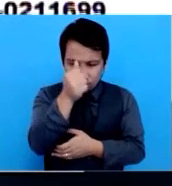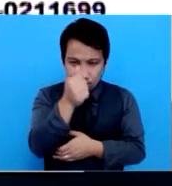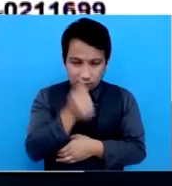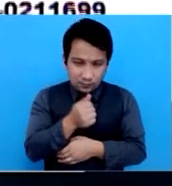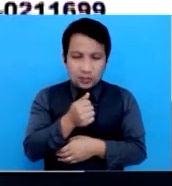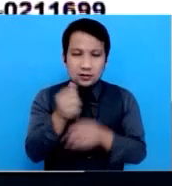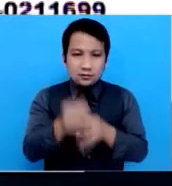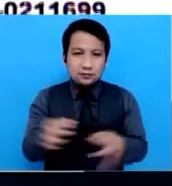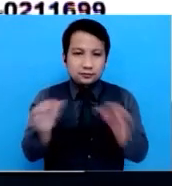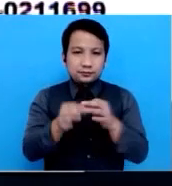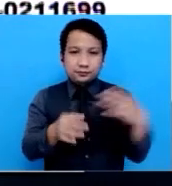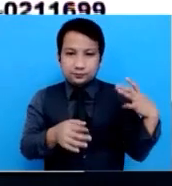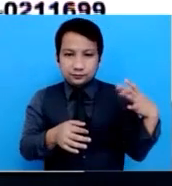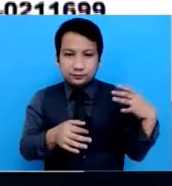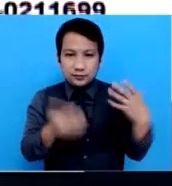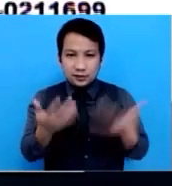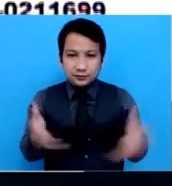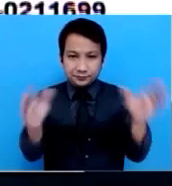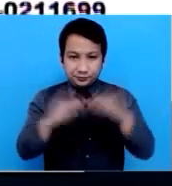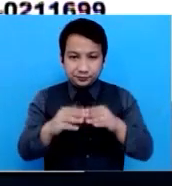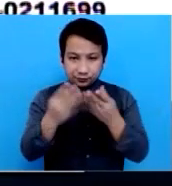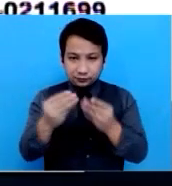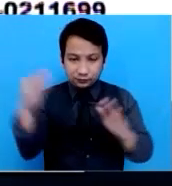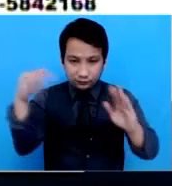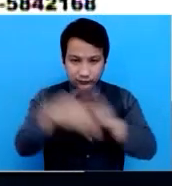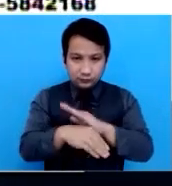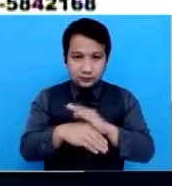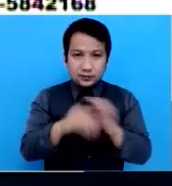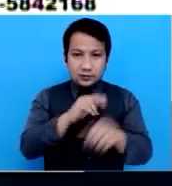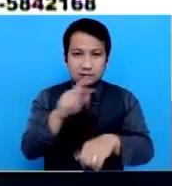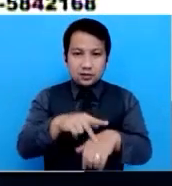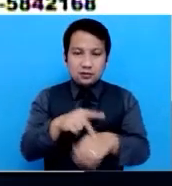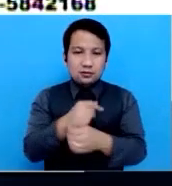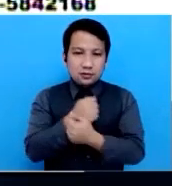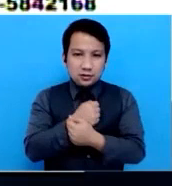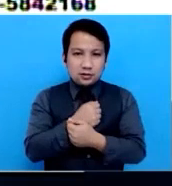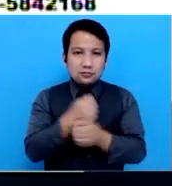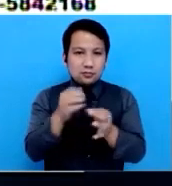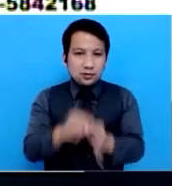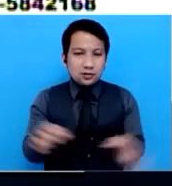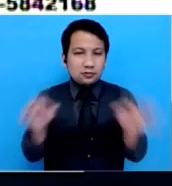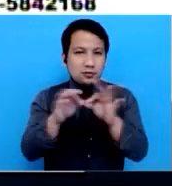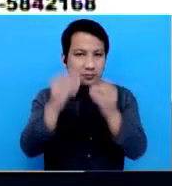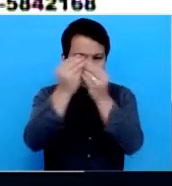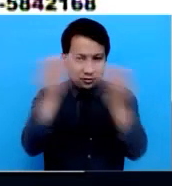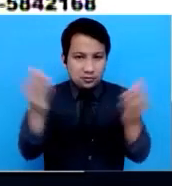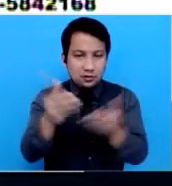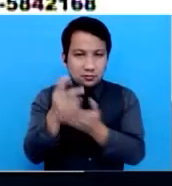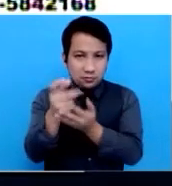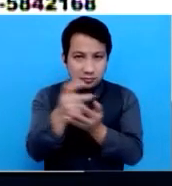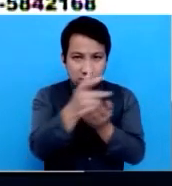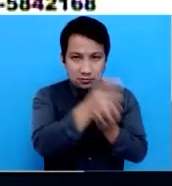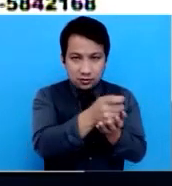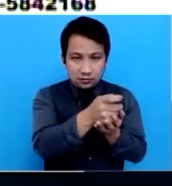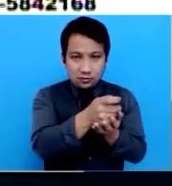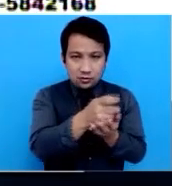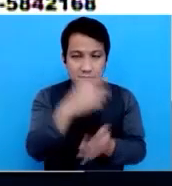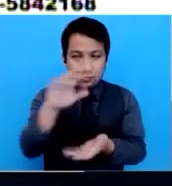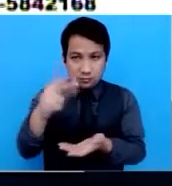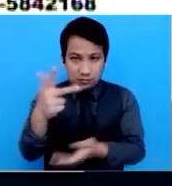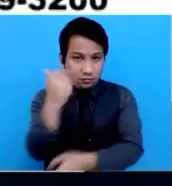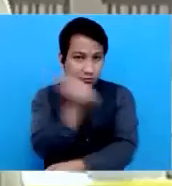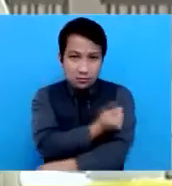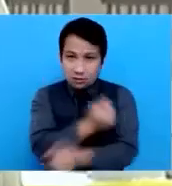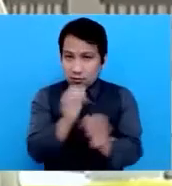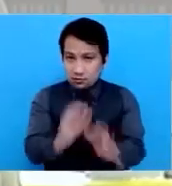to wait until this wave passes over our beloved country. It's really important to be vaccinated and to be boosted if you have not yet been done